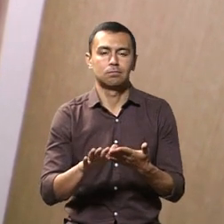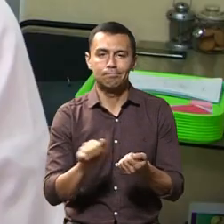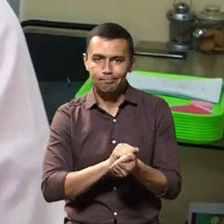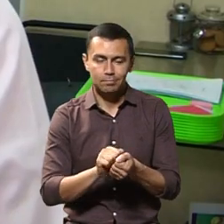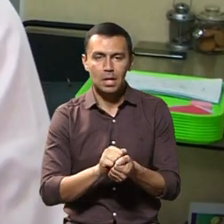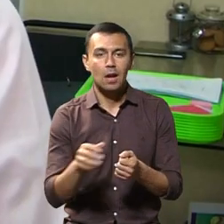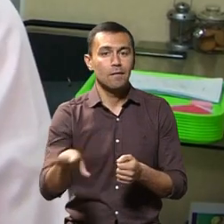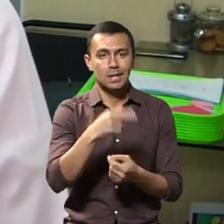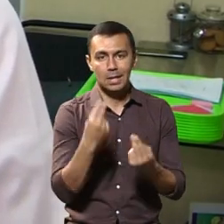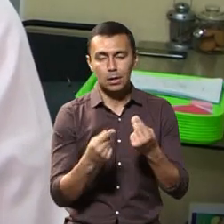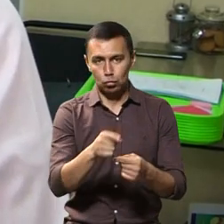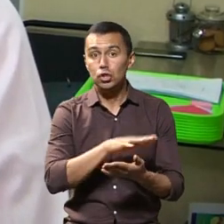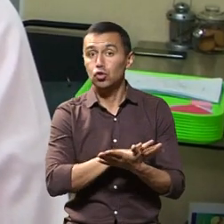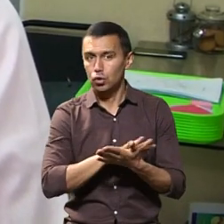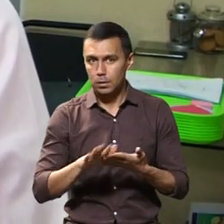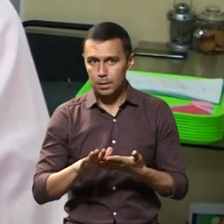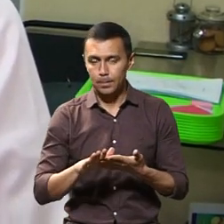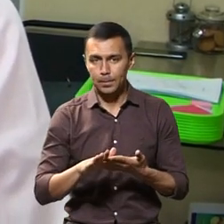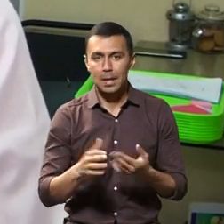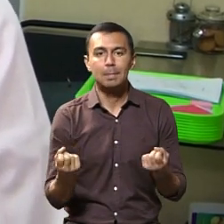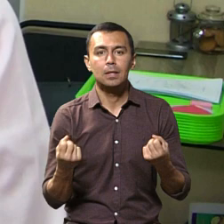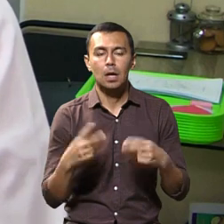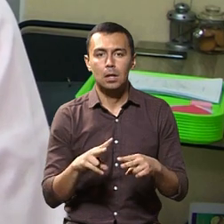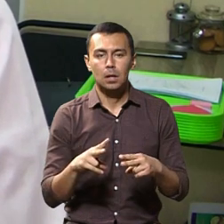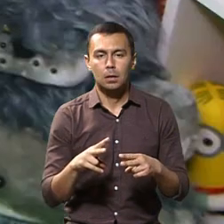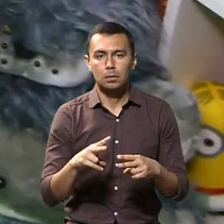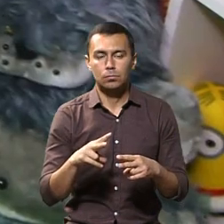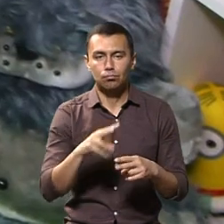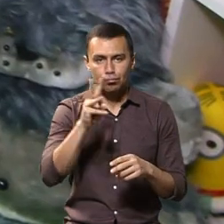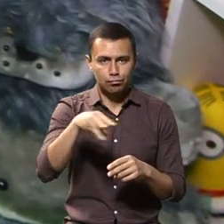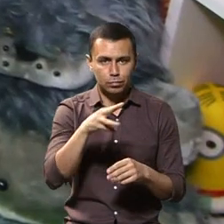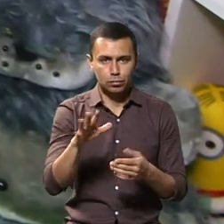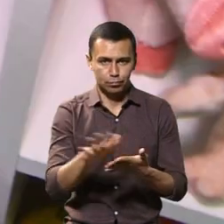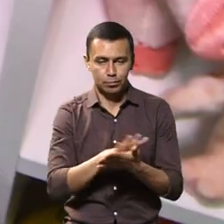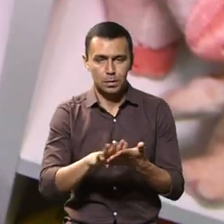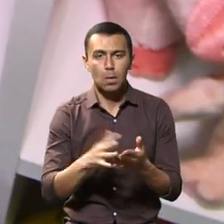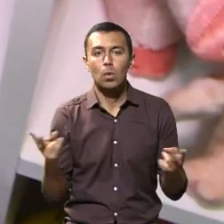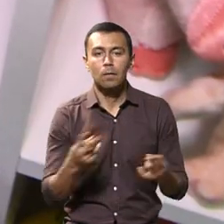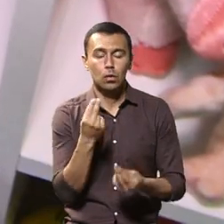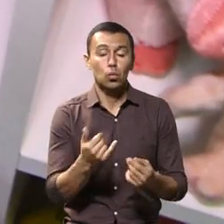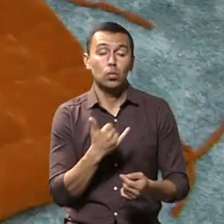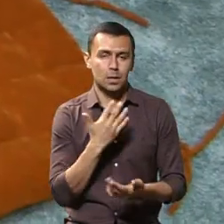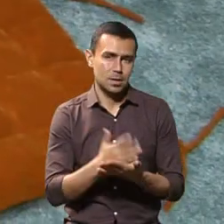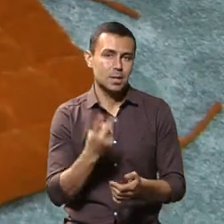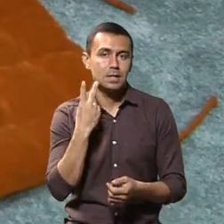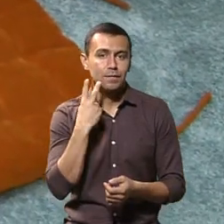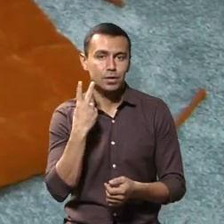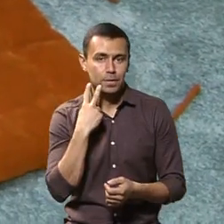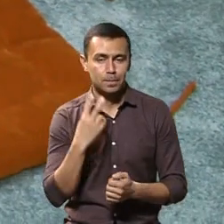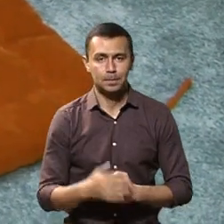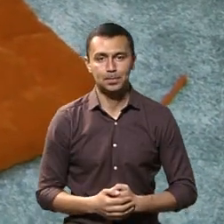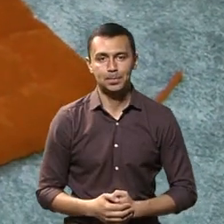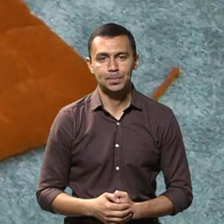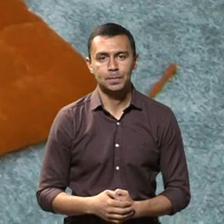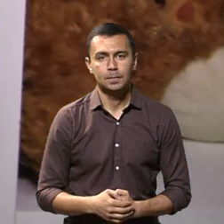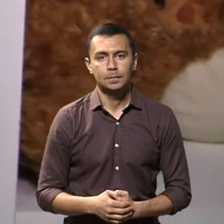в даний момент тут чисті, спеціальною лампою оброблені. Потреба у іграшках. У нас є завжди. Наталія Паляниця,